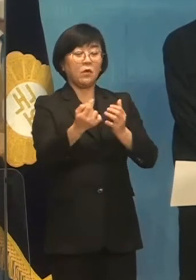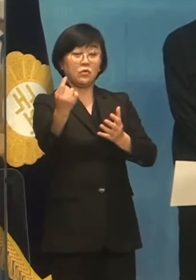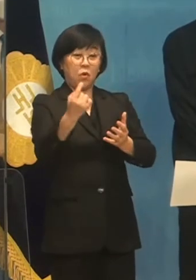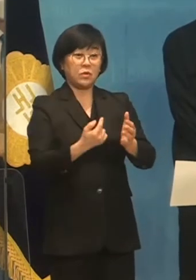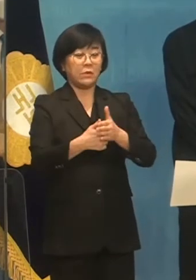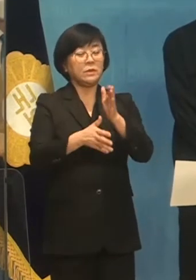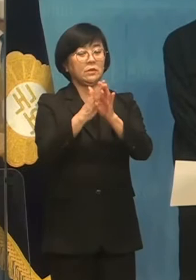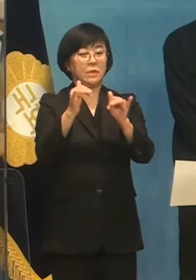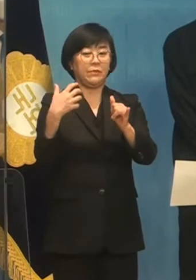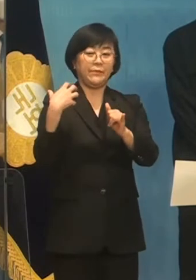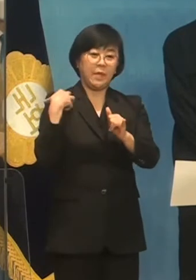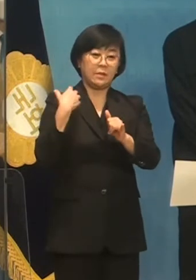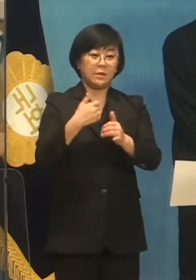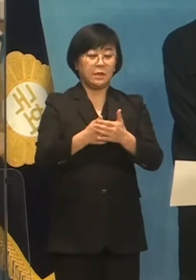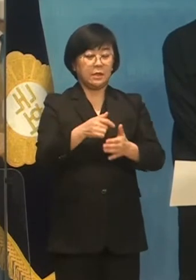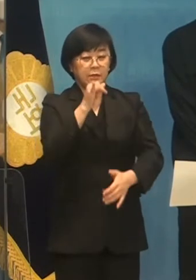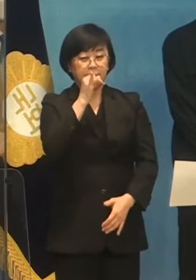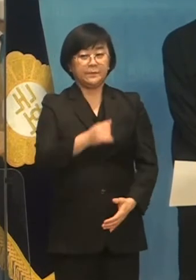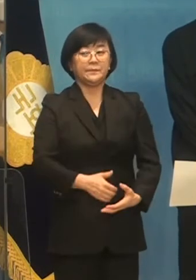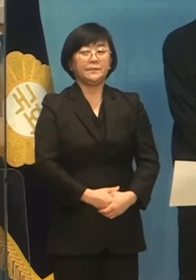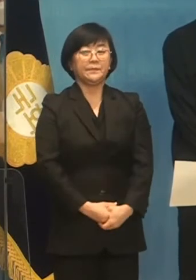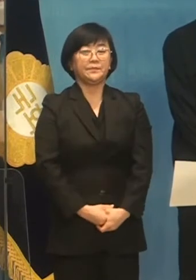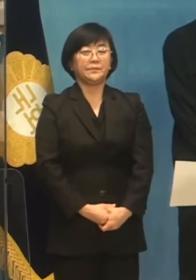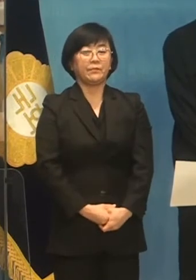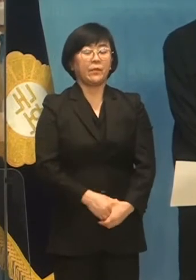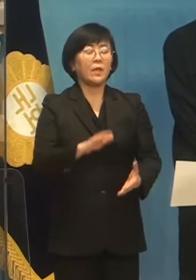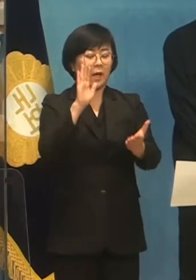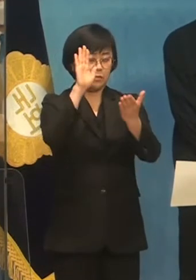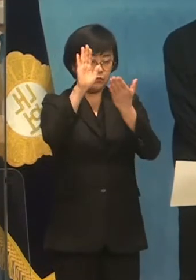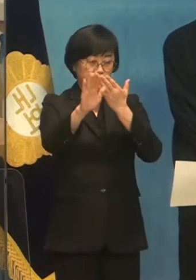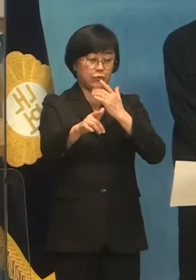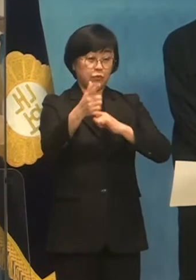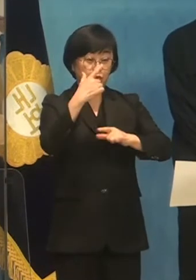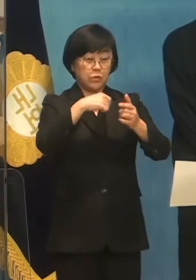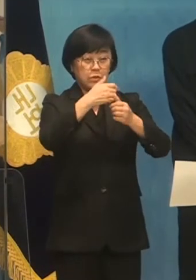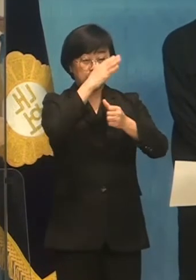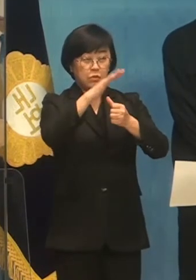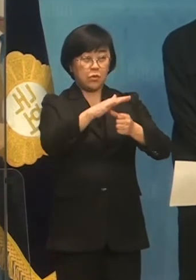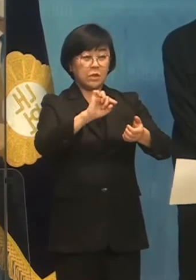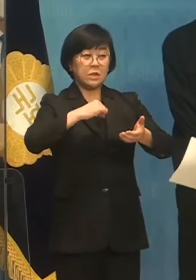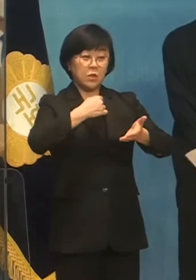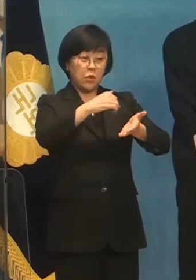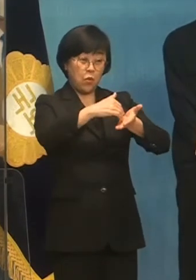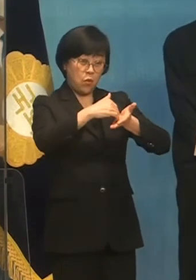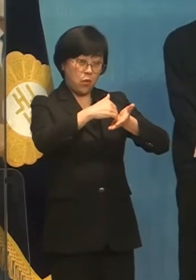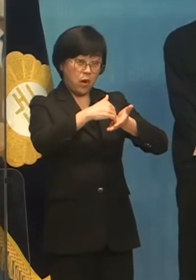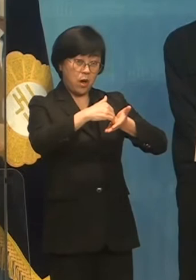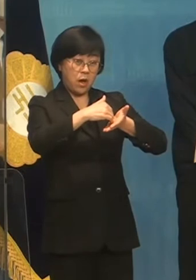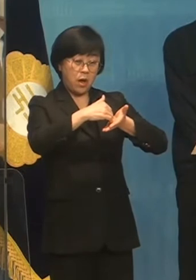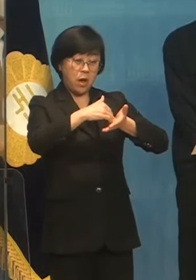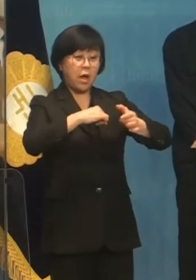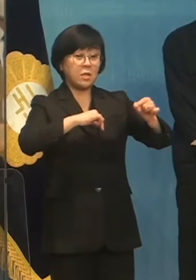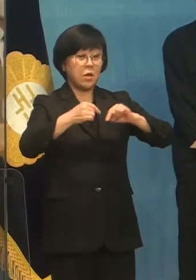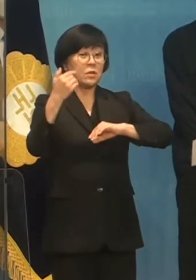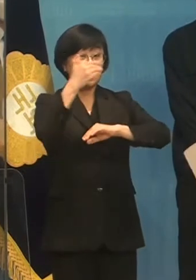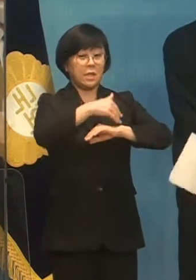시민으로 봐야 한다는 목소리가 높아지고 있습니다. 더 나아가 청소년 스스로의 요구와 목소리가 정책에 반영되어야